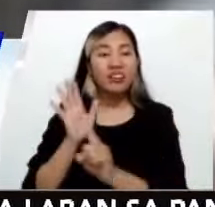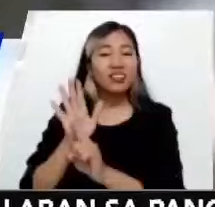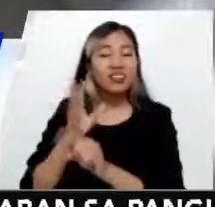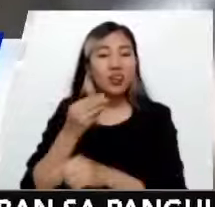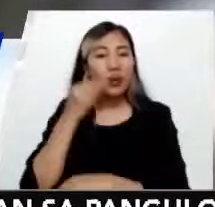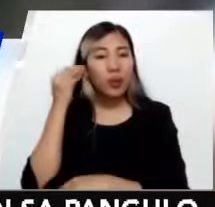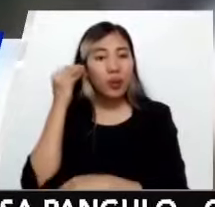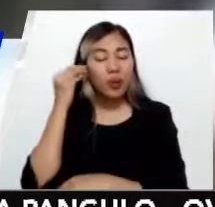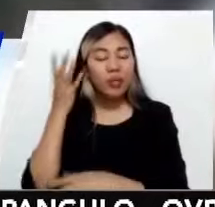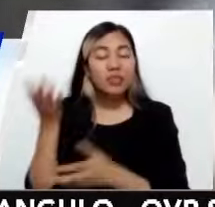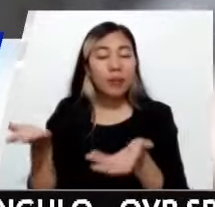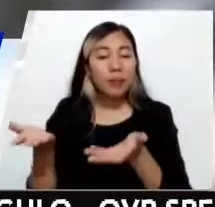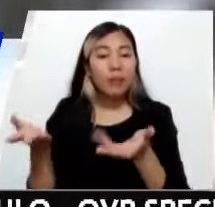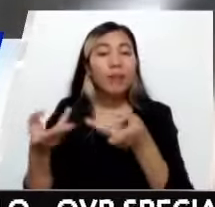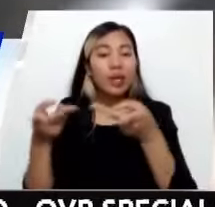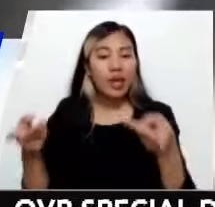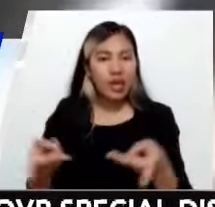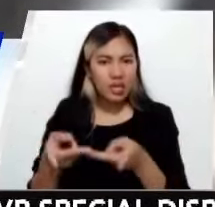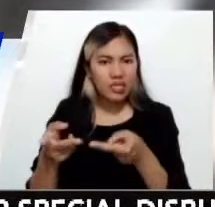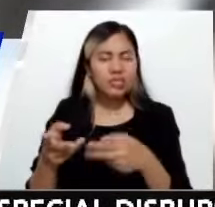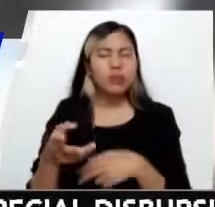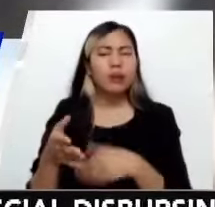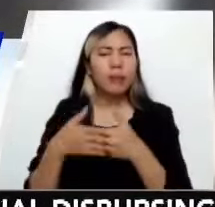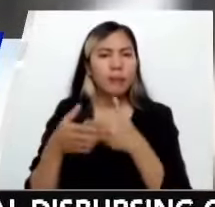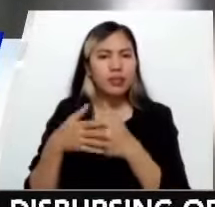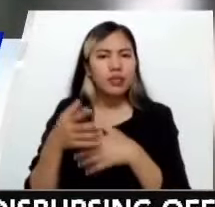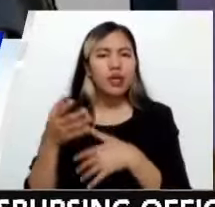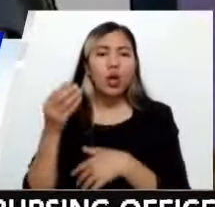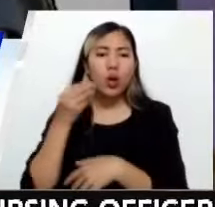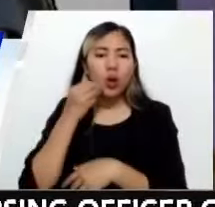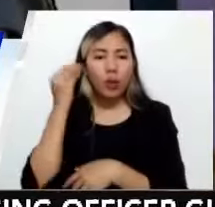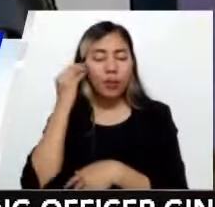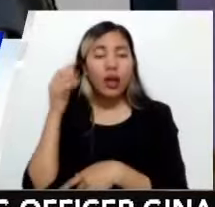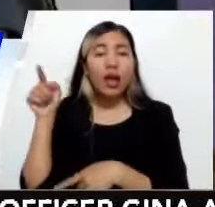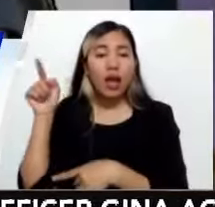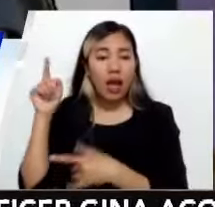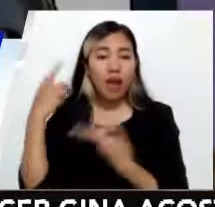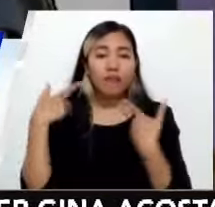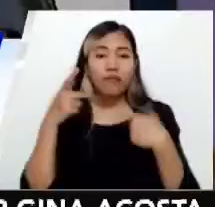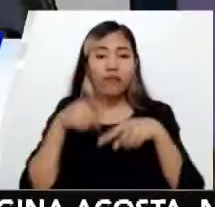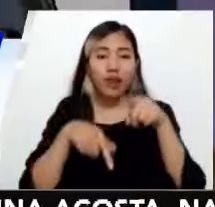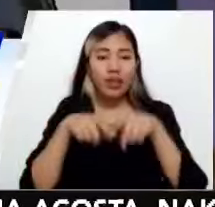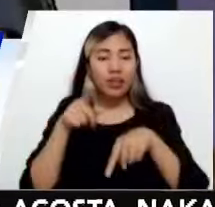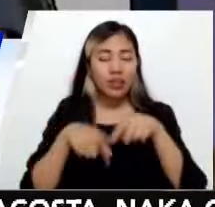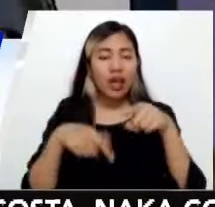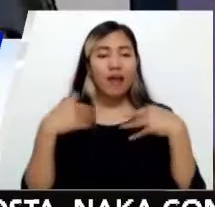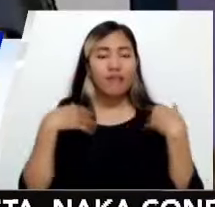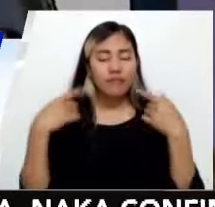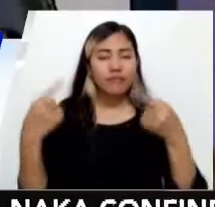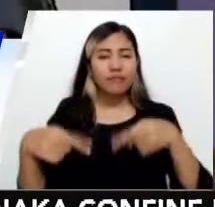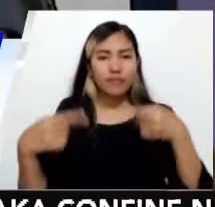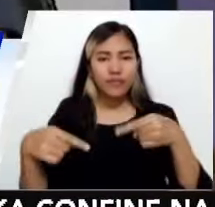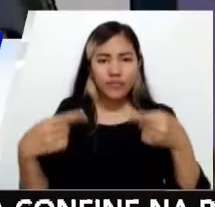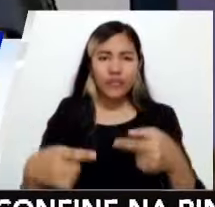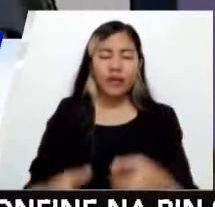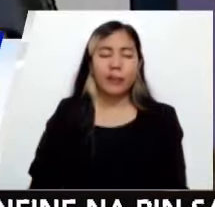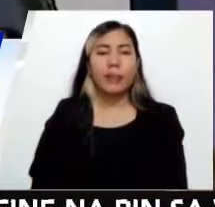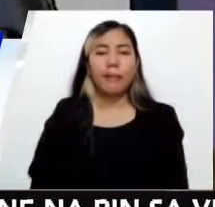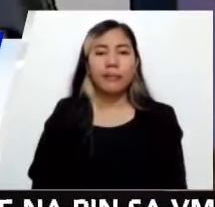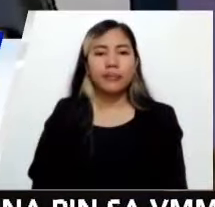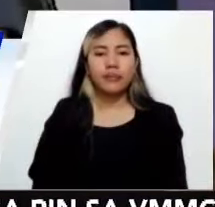isang kaibigan niya na nagkaroon sila ng pagtatalo at doon na yung binaril niya